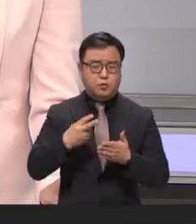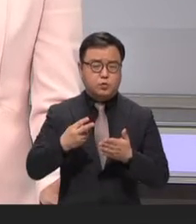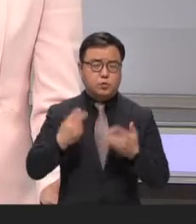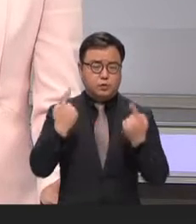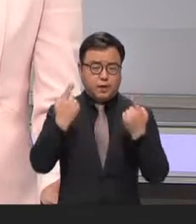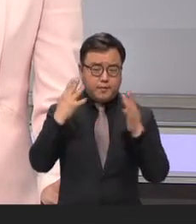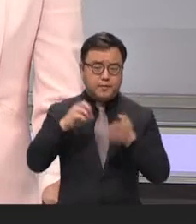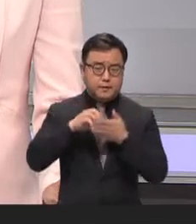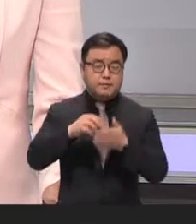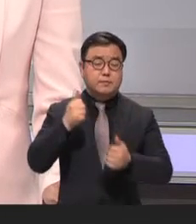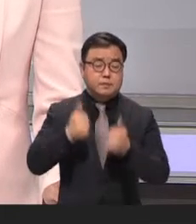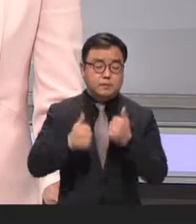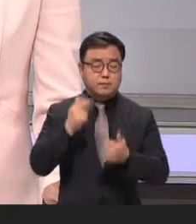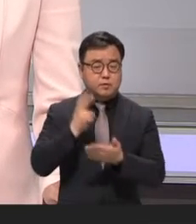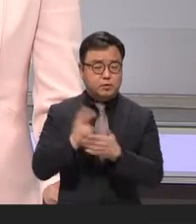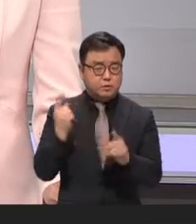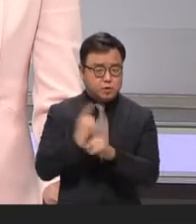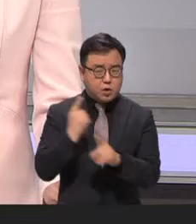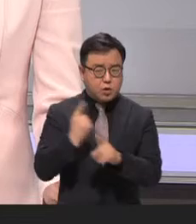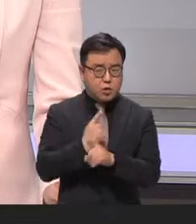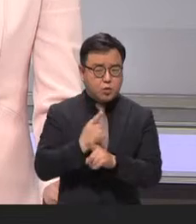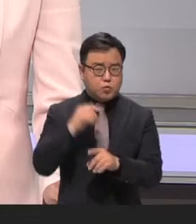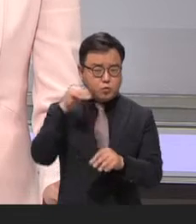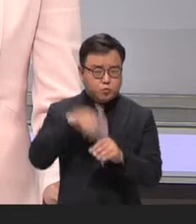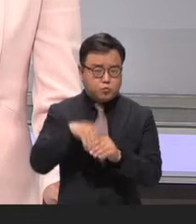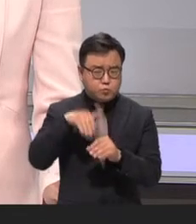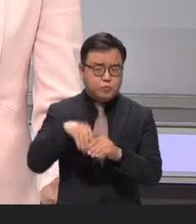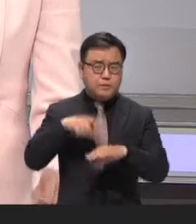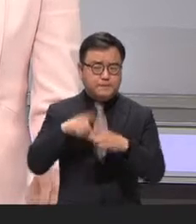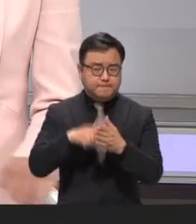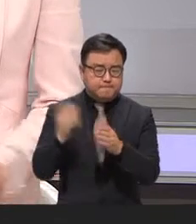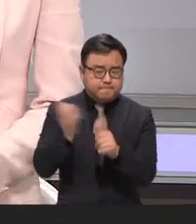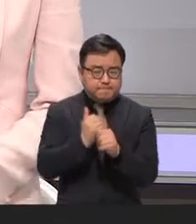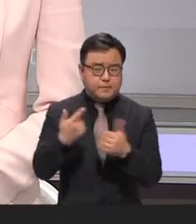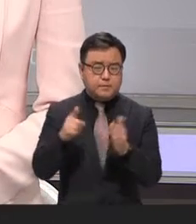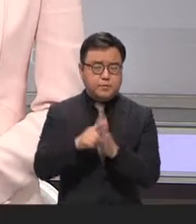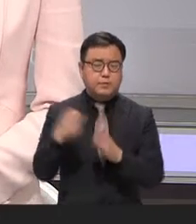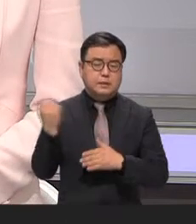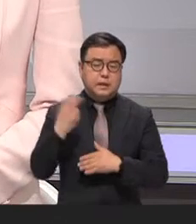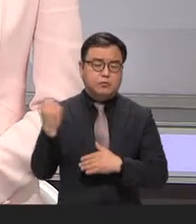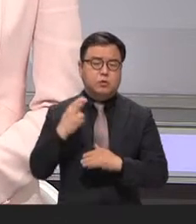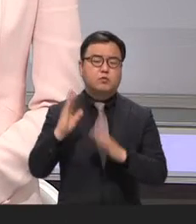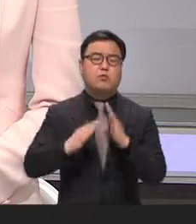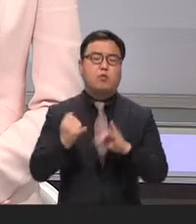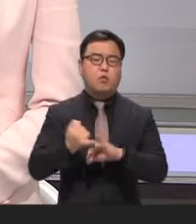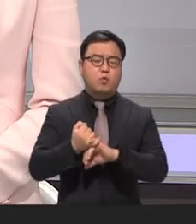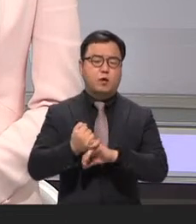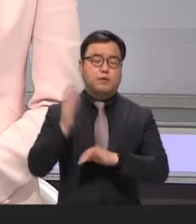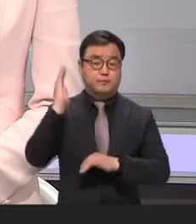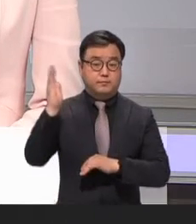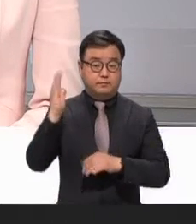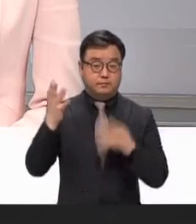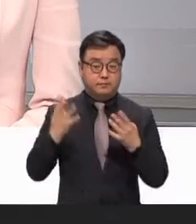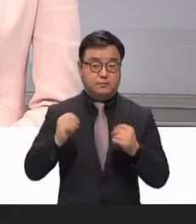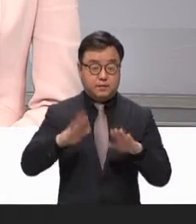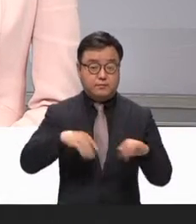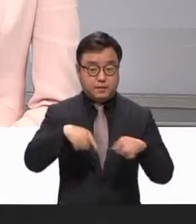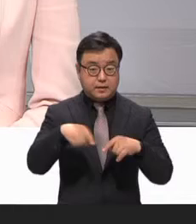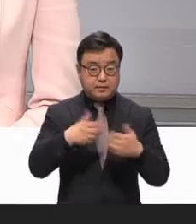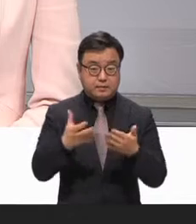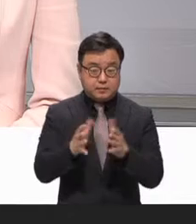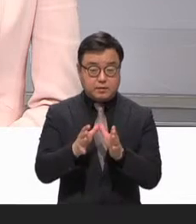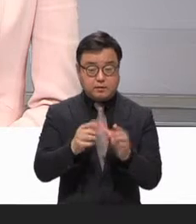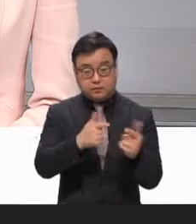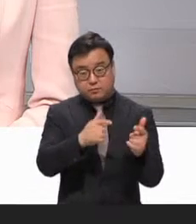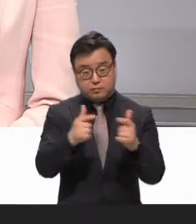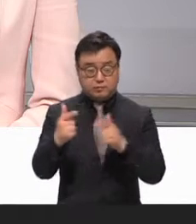사실 뭐 표심을 잡기 위해서 선거 철마다 나오는 또 단골 공약 아니겠습니까? 이번에 뭐 각 당별로 한 번씩 좀 살펴보죠. 먼저